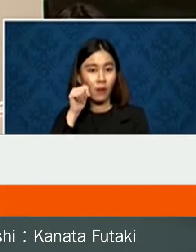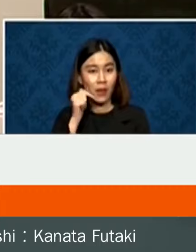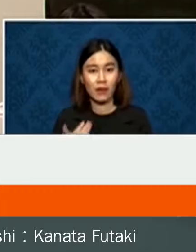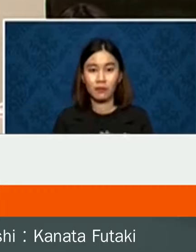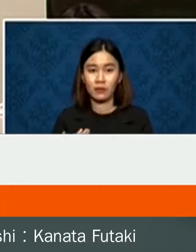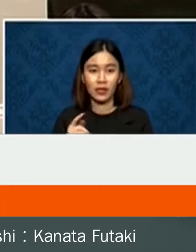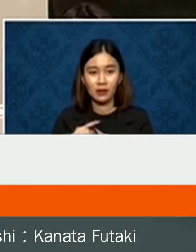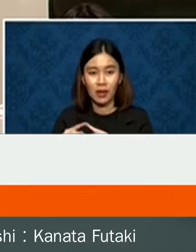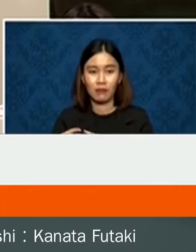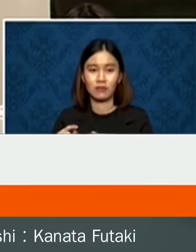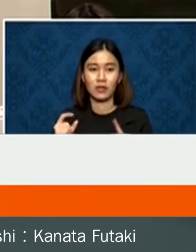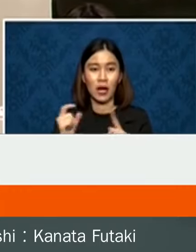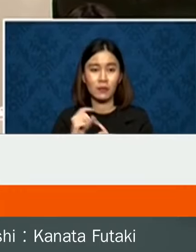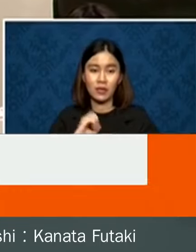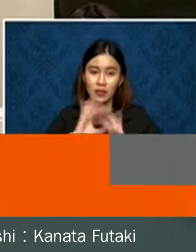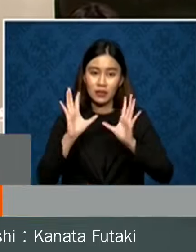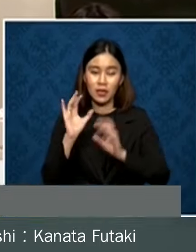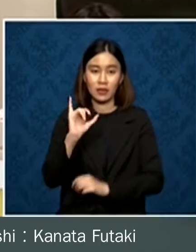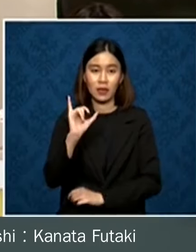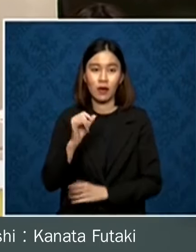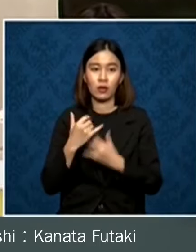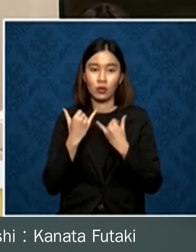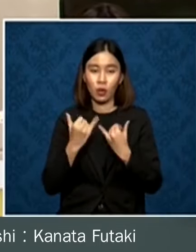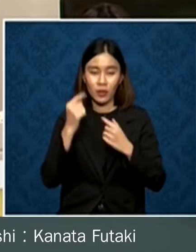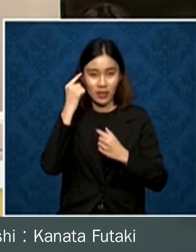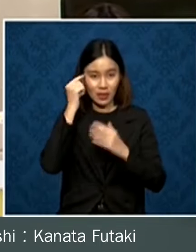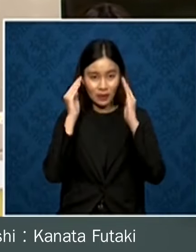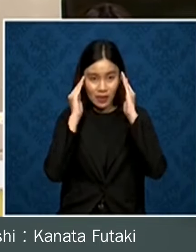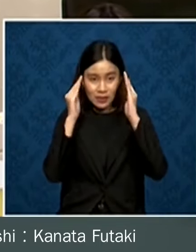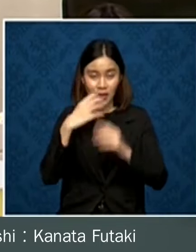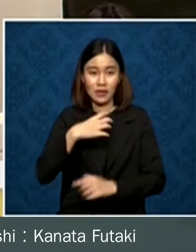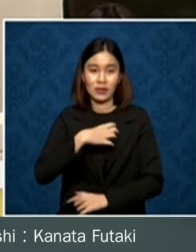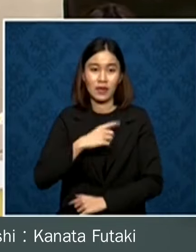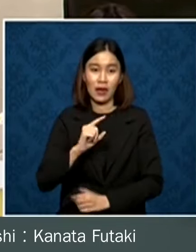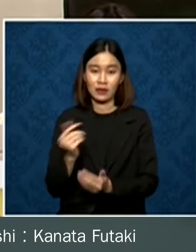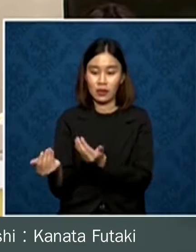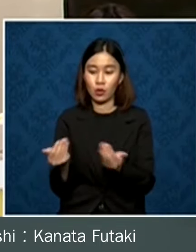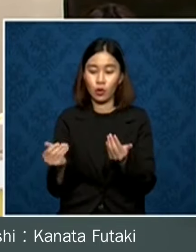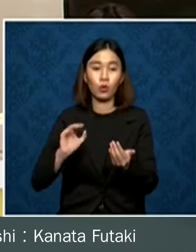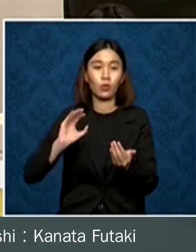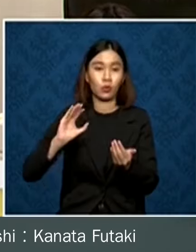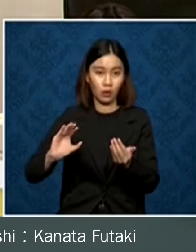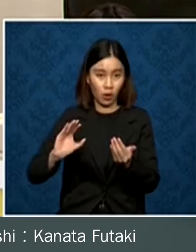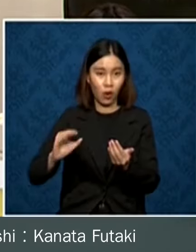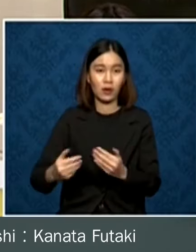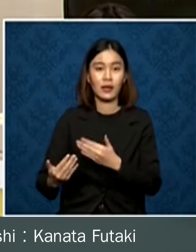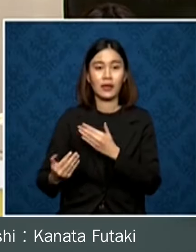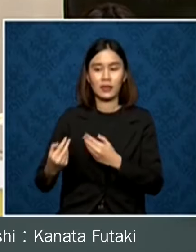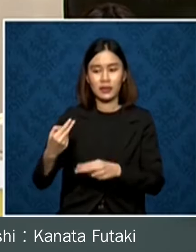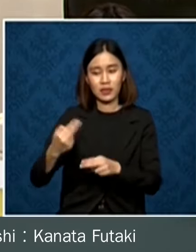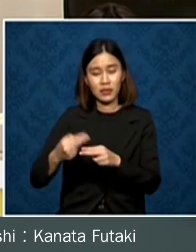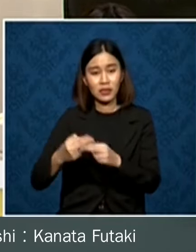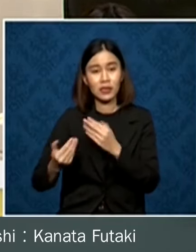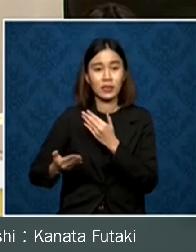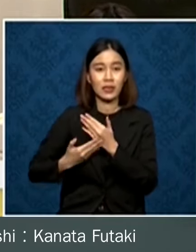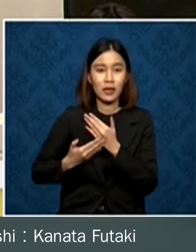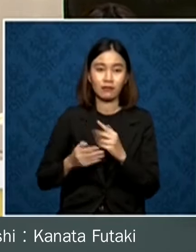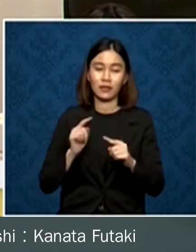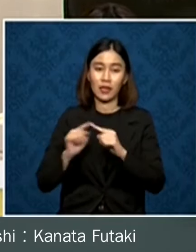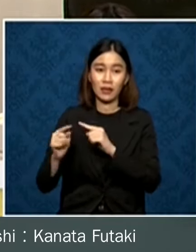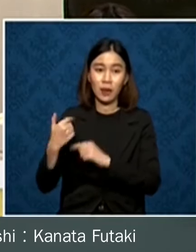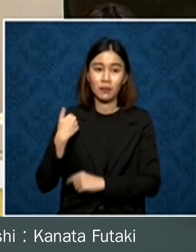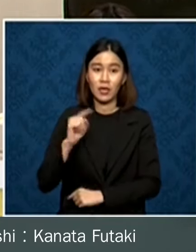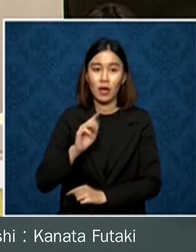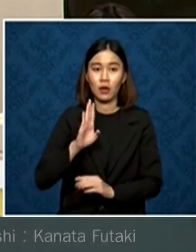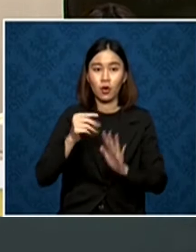มารดานะคะเขายังมีเจตจำนงที่อยากจะให้ลูกของเขาเรียกเป็นอย่างอื่นอาธิเช่น